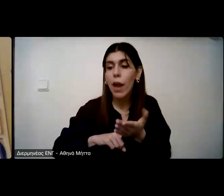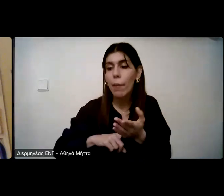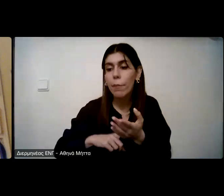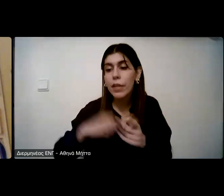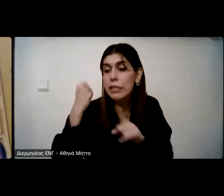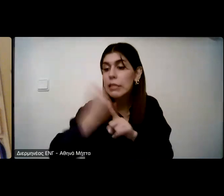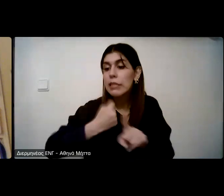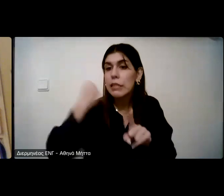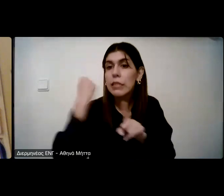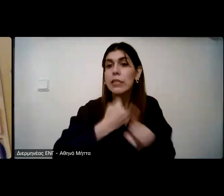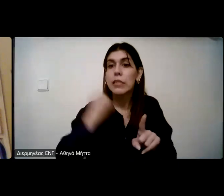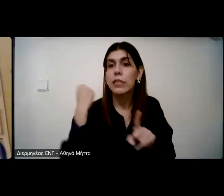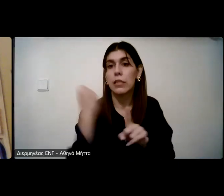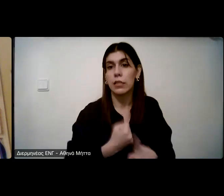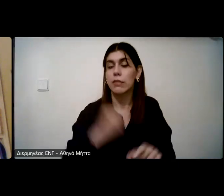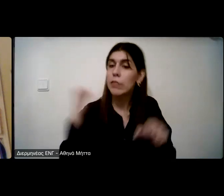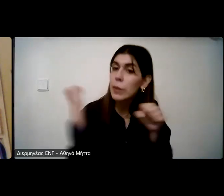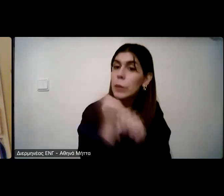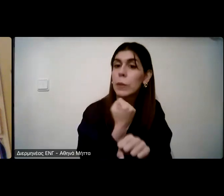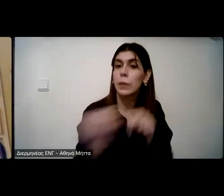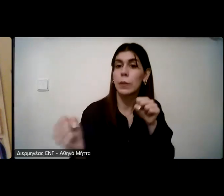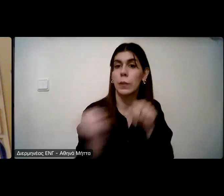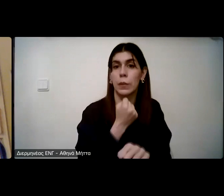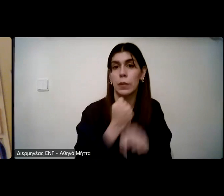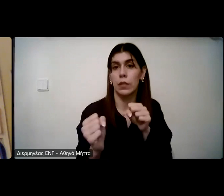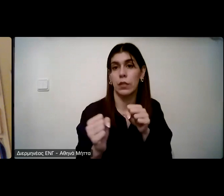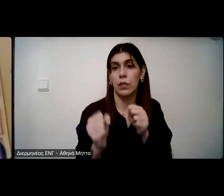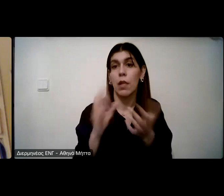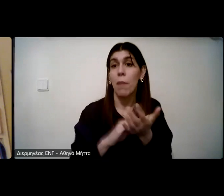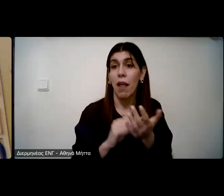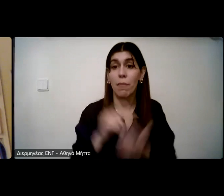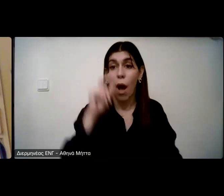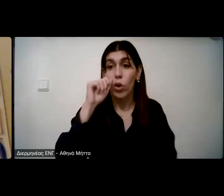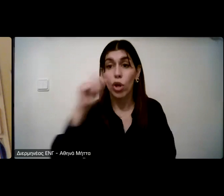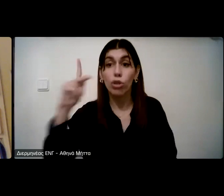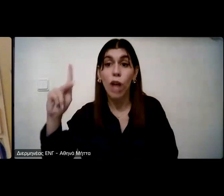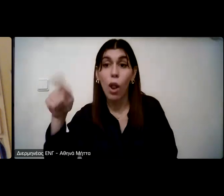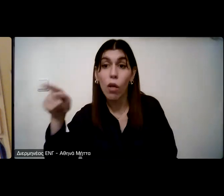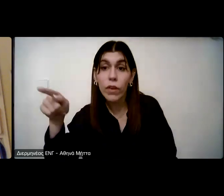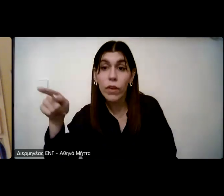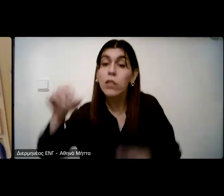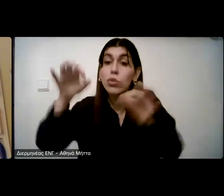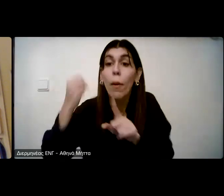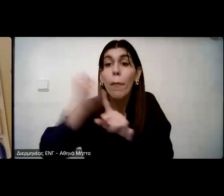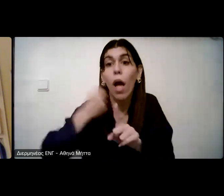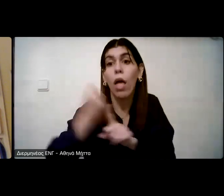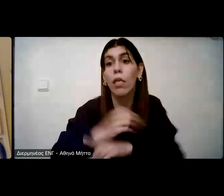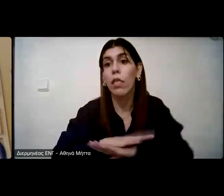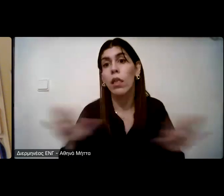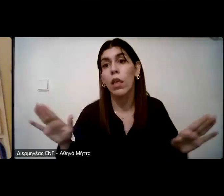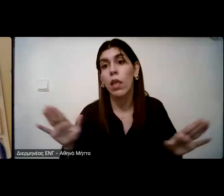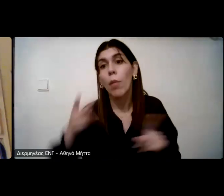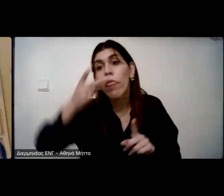κύριος Καλοβυρνάς πραγματικά δίνει μάχες. Είναι μία ακτιβιστική τοποθέτηση, την οποία